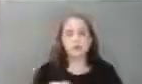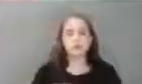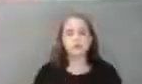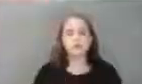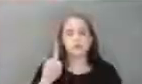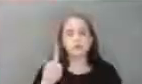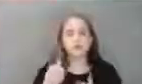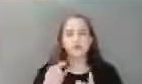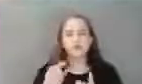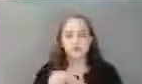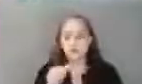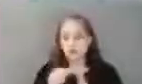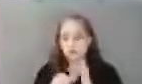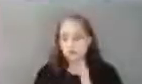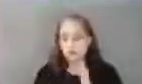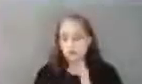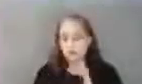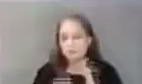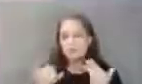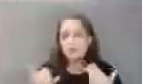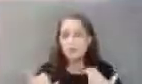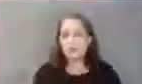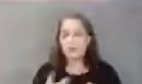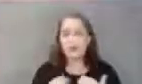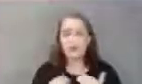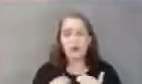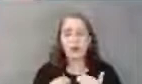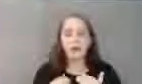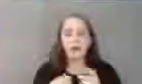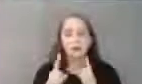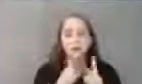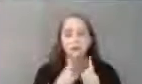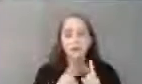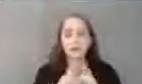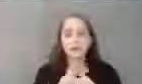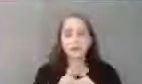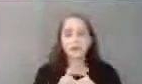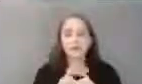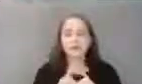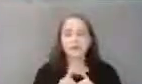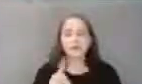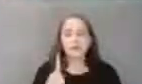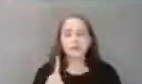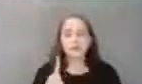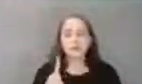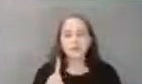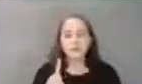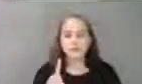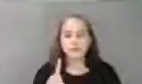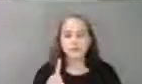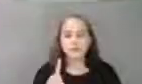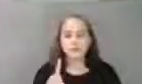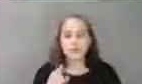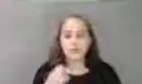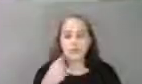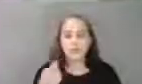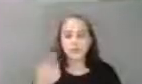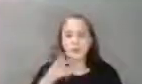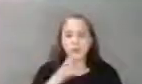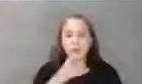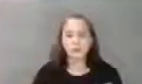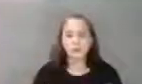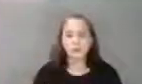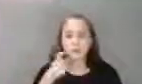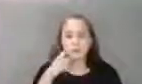Hindi, John Paul. John Paul. Ayun, very good. John Paul. Kamusta yung pag-ano mo dito, pagsisilbing stoplight